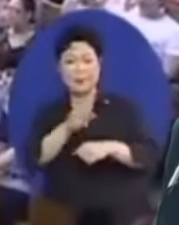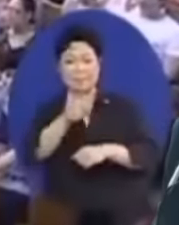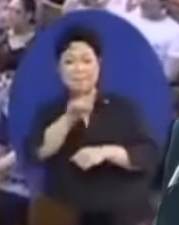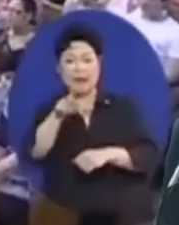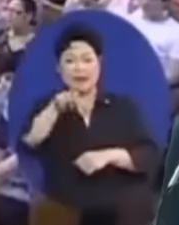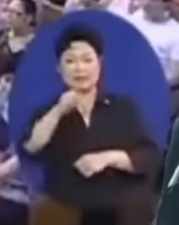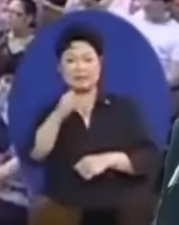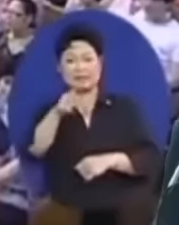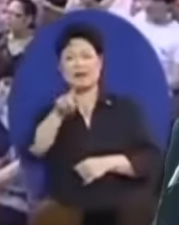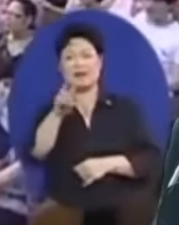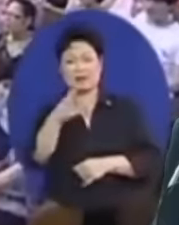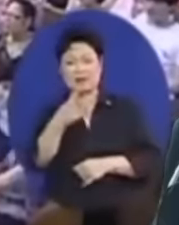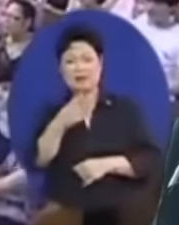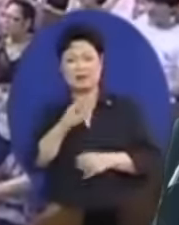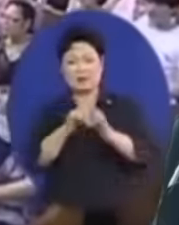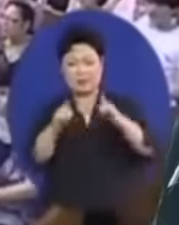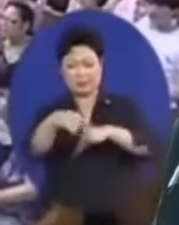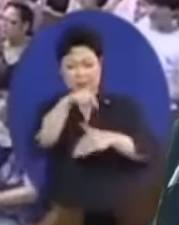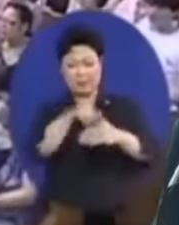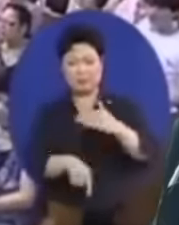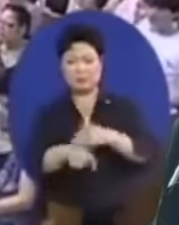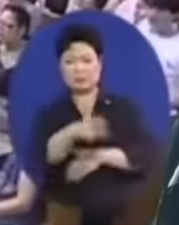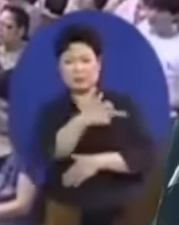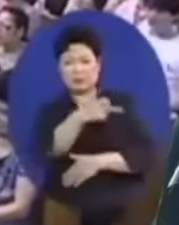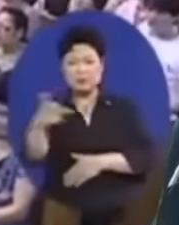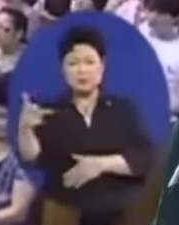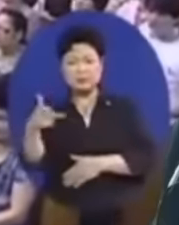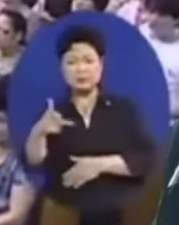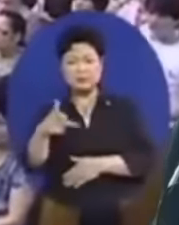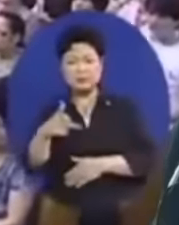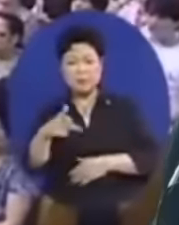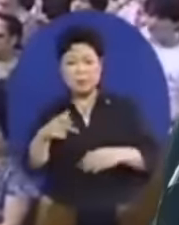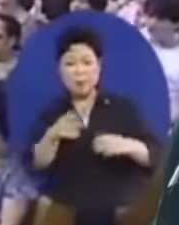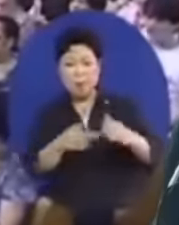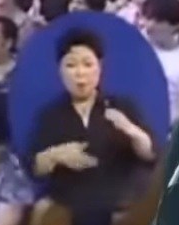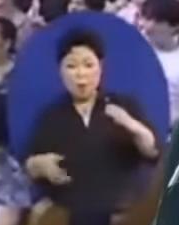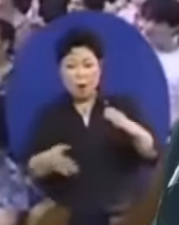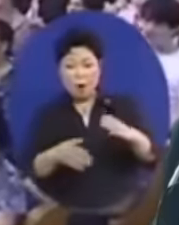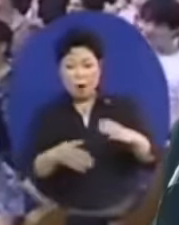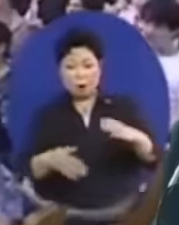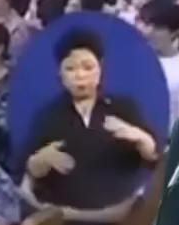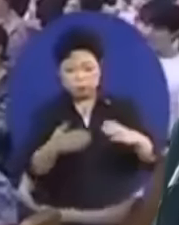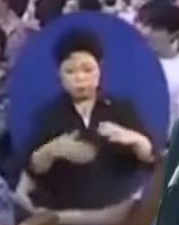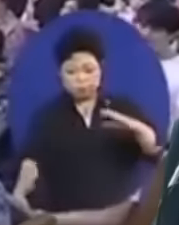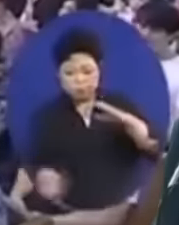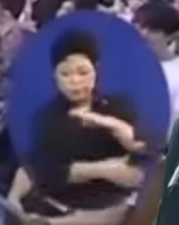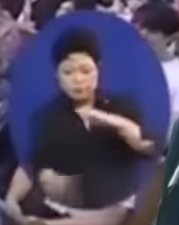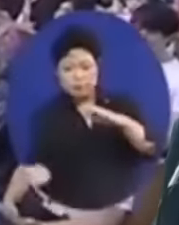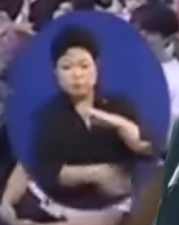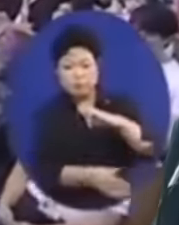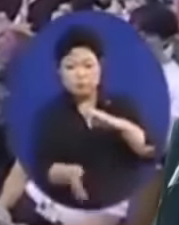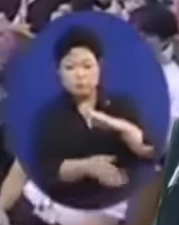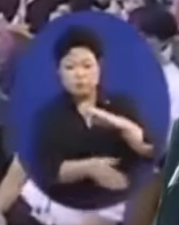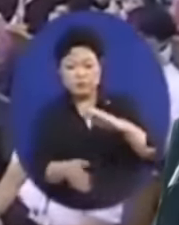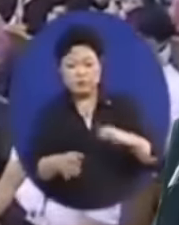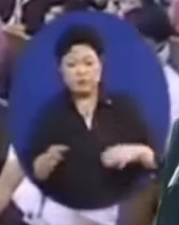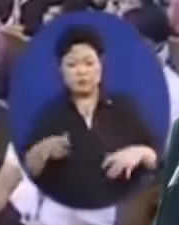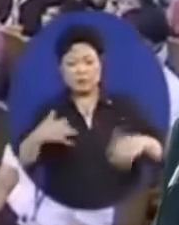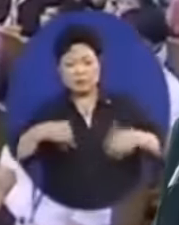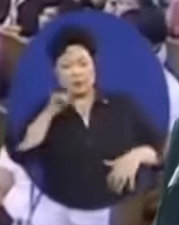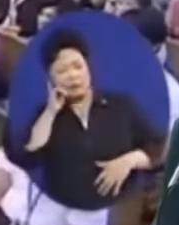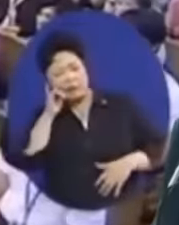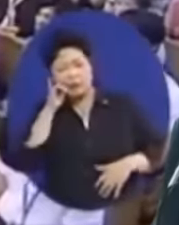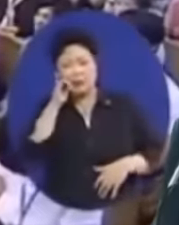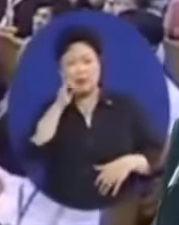이런 말을 했습니다. 인간의 마음속에는 커다란 구멍이 뚫어져 있다. 그 구멍은 세상적인 쾌락이나 물질이나